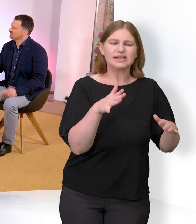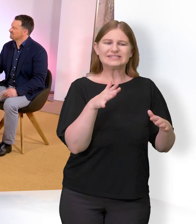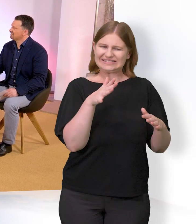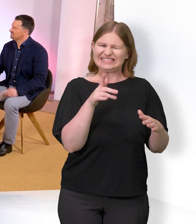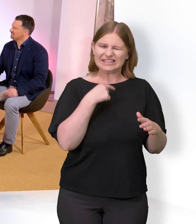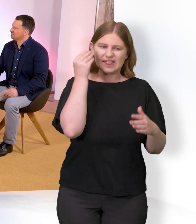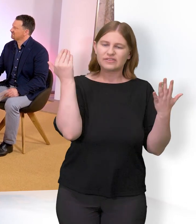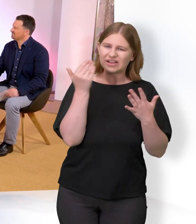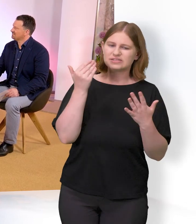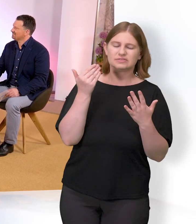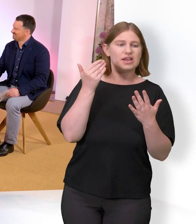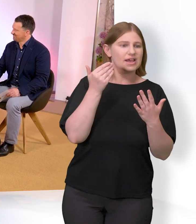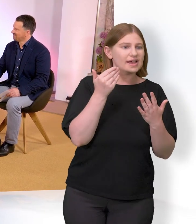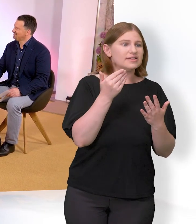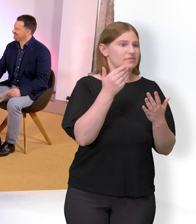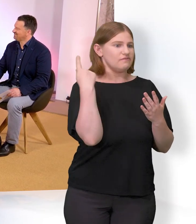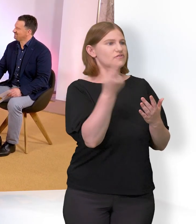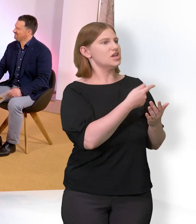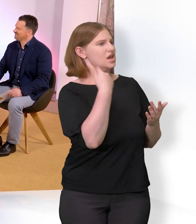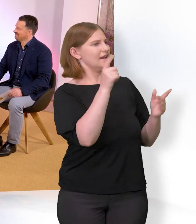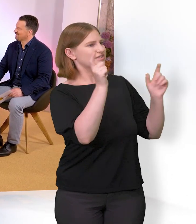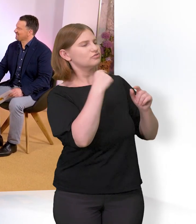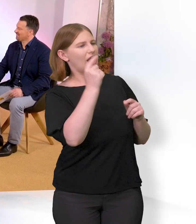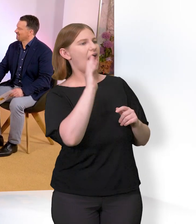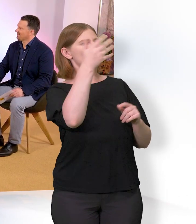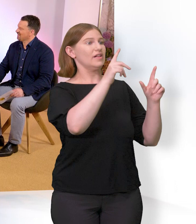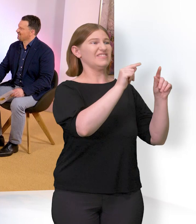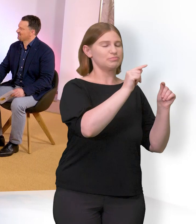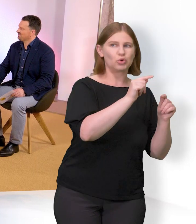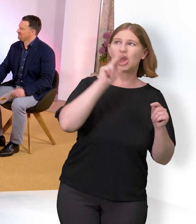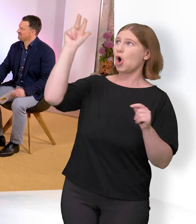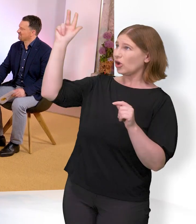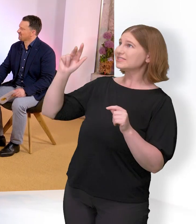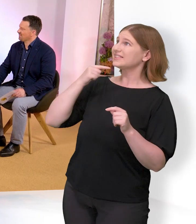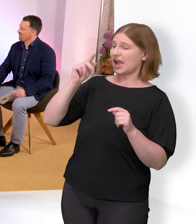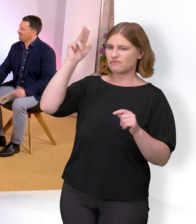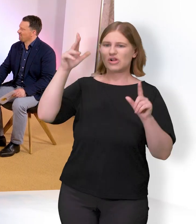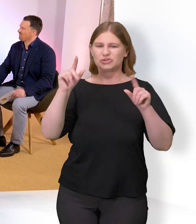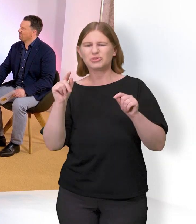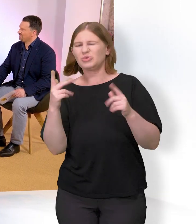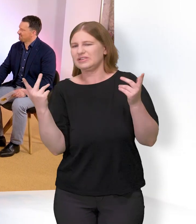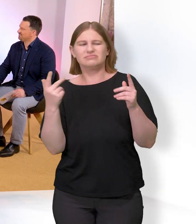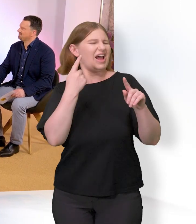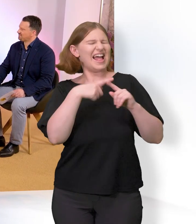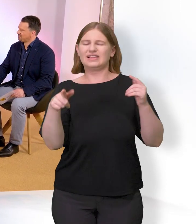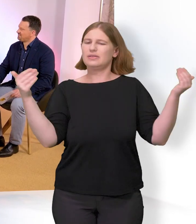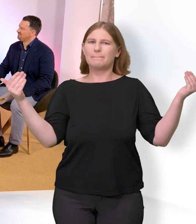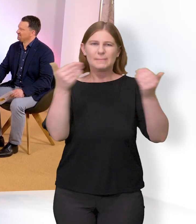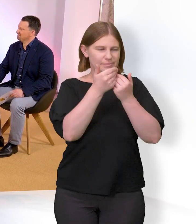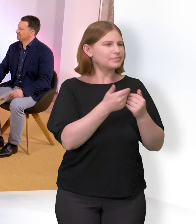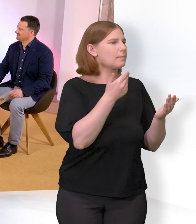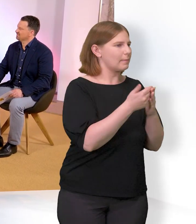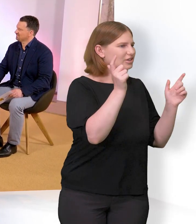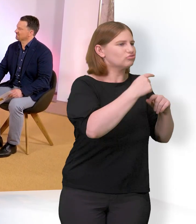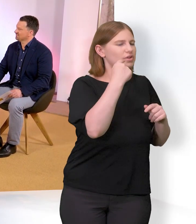Gott ganz anders definiert. Als von der Gesellschaft. Die Gesellschaft sagt, Erfolg ist, wenn du Geld hast und wenn man dich